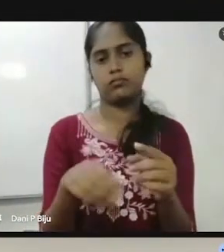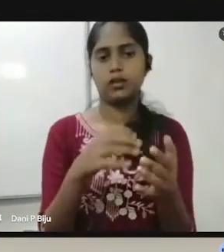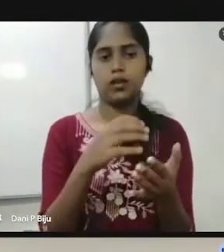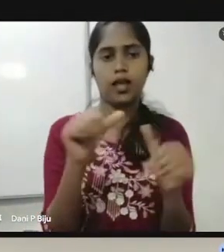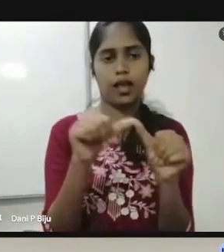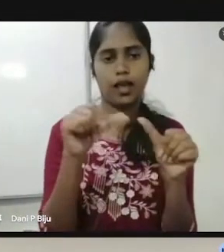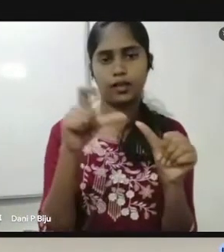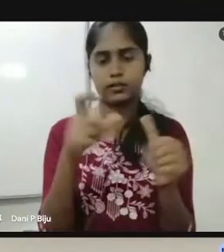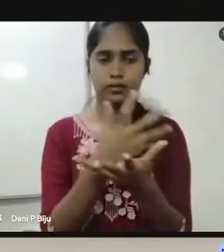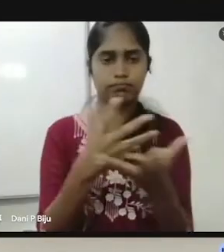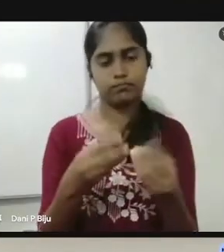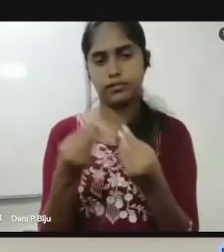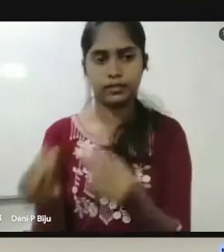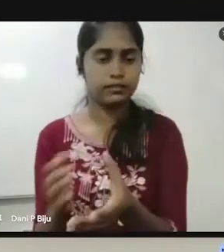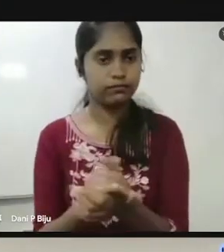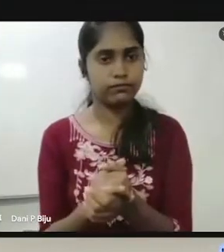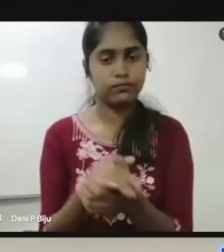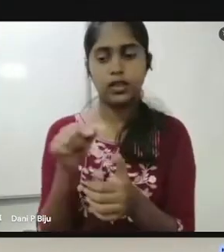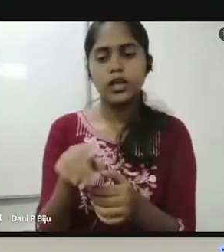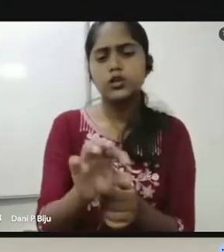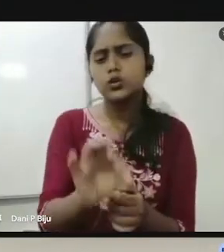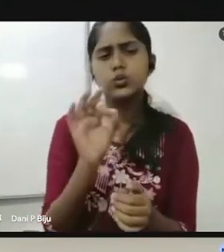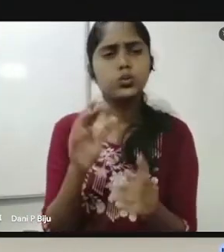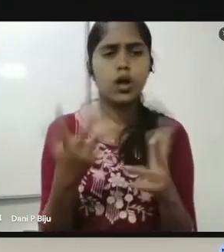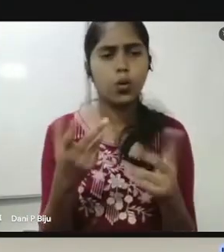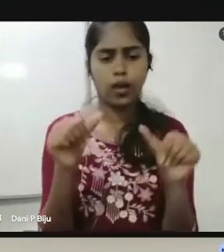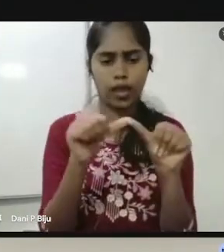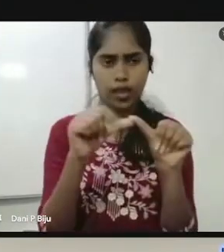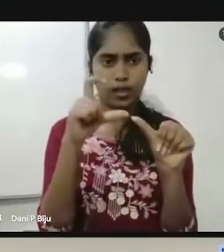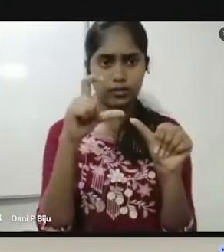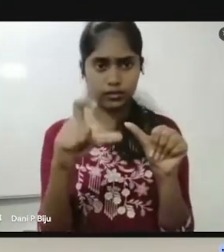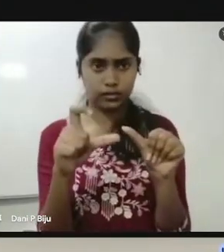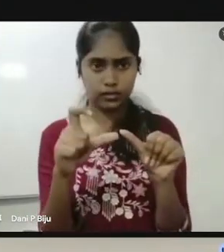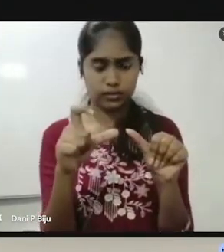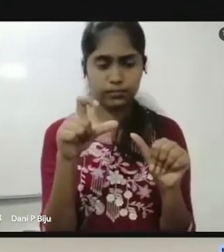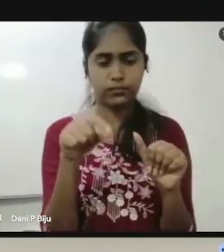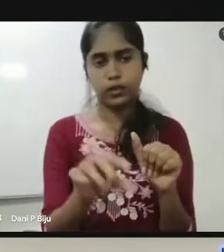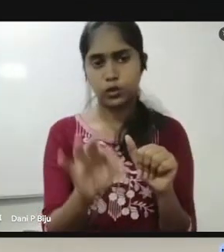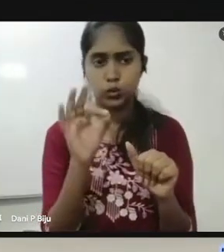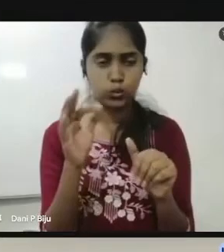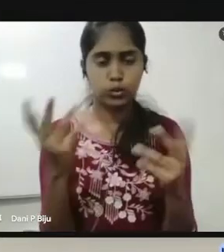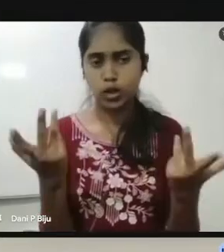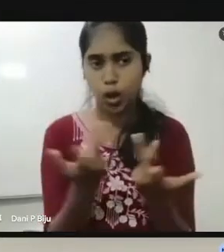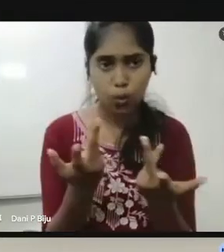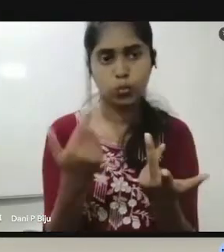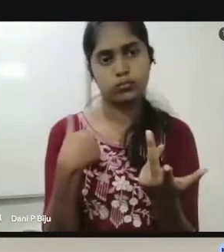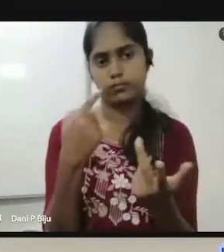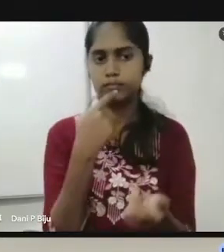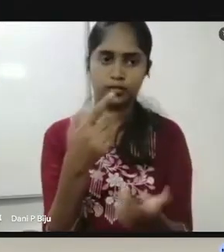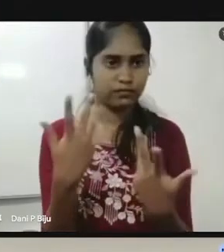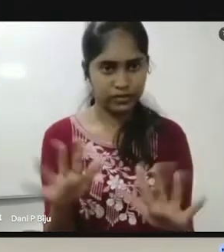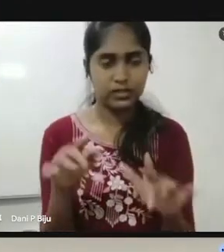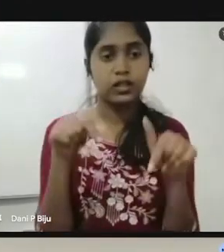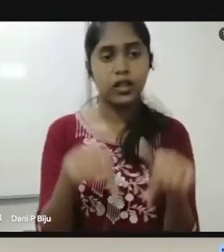അപ്പം നമ്മൾ എങ്ങനെയാണ് സെലക്ട് ചെയ്യുന്നതെന്ന് പറഞ്ഞു. ഇനി AC ഇന്റർവെൻഷന്റെ ലക്ഷ്യം എന്താണ്, നമ്മൾ എന്തിനാണ് ഇത് ഉപയോഗിക്കുന്നത്? അപ്പൊ നമ്മൾ